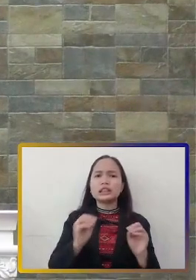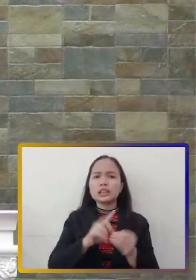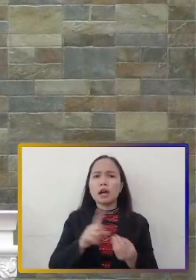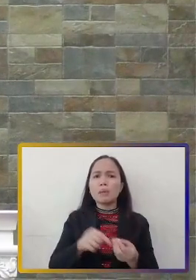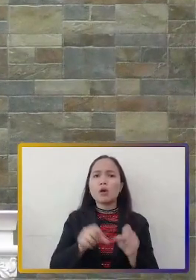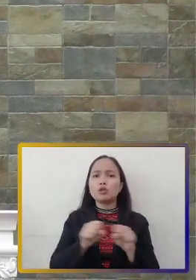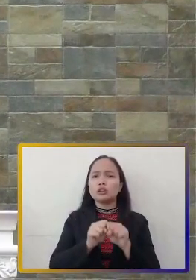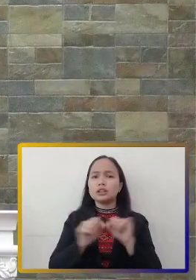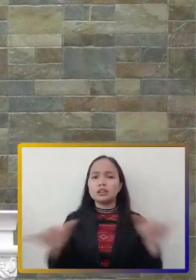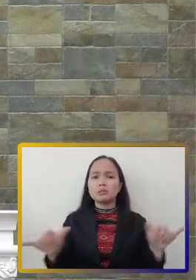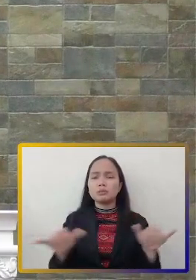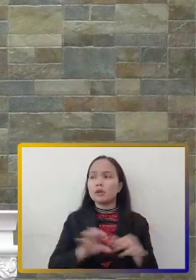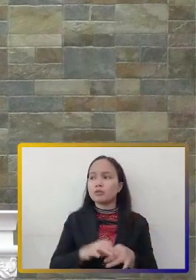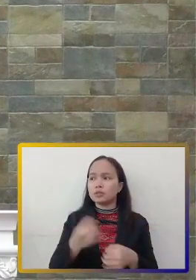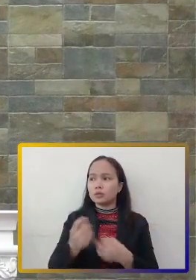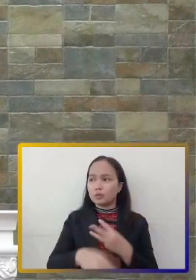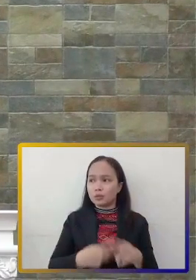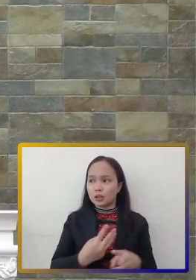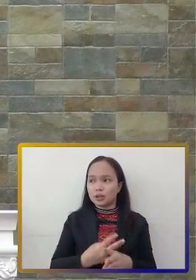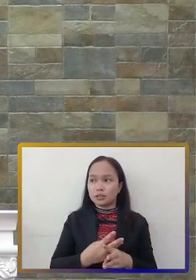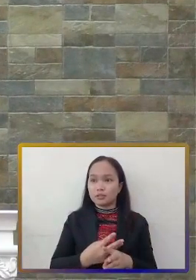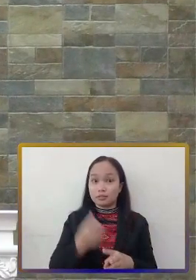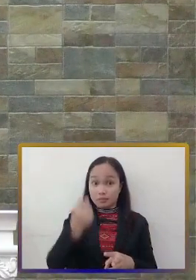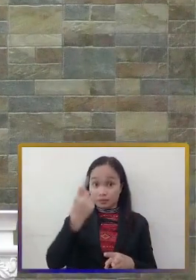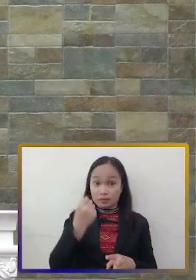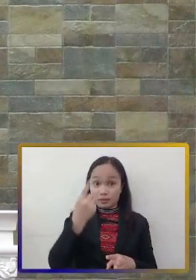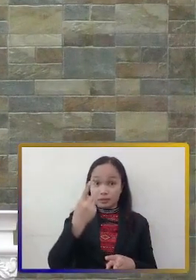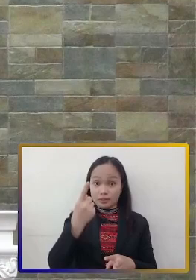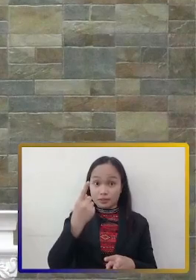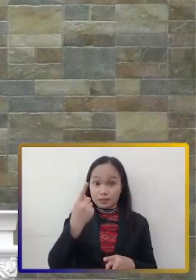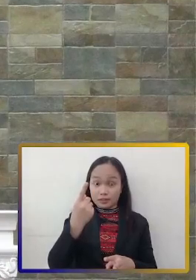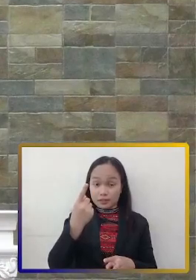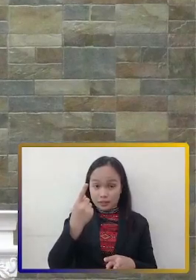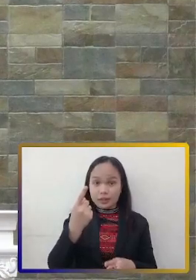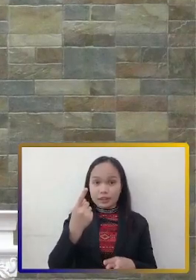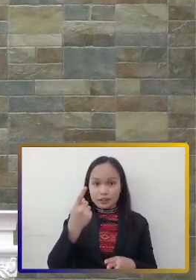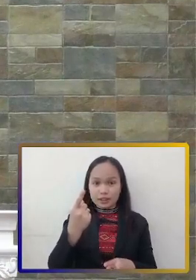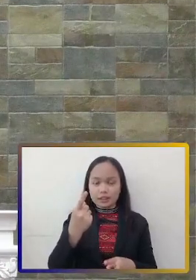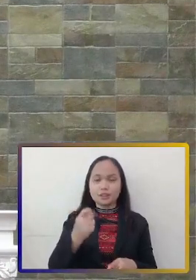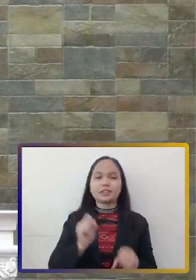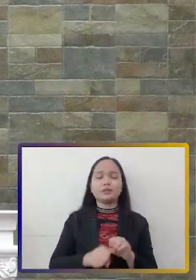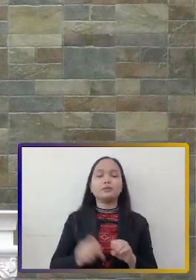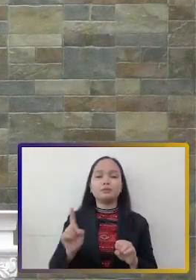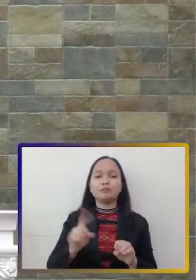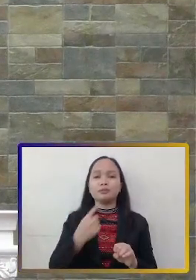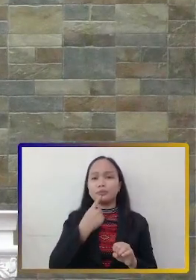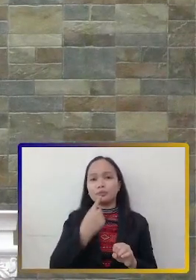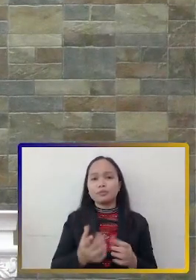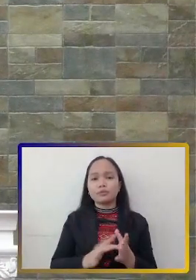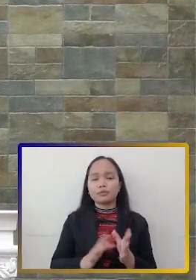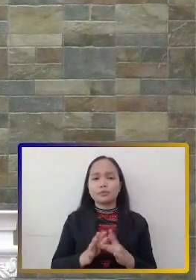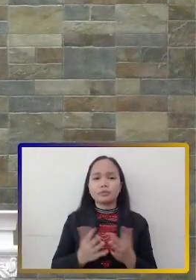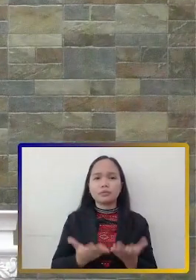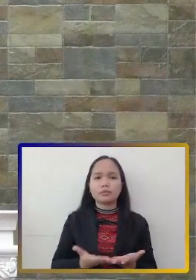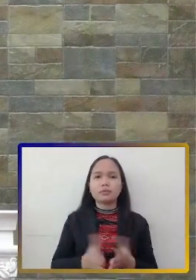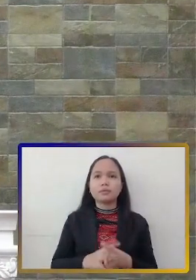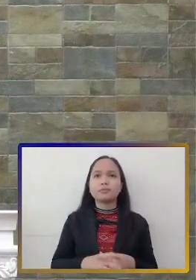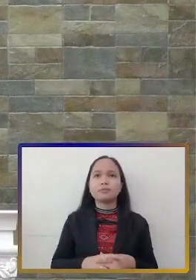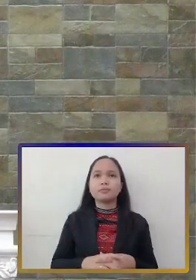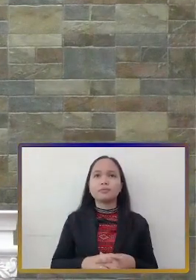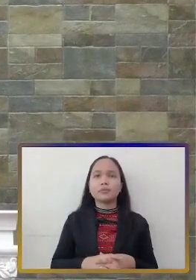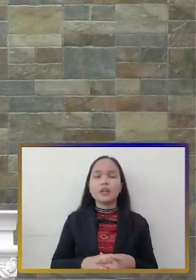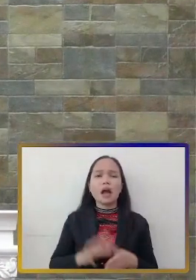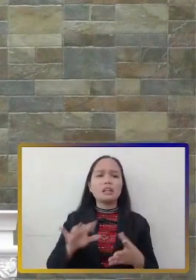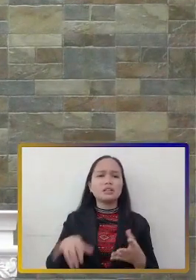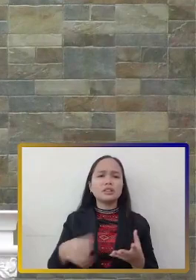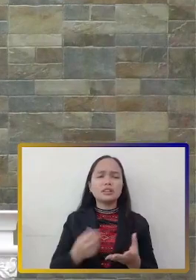world. All right, did you get that? All right, now, here's what the Bible says. Binigay sa atin ni John din kung